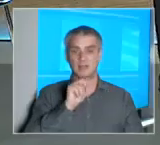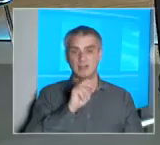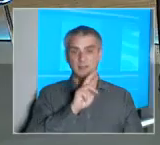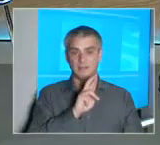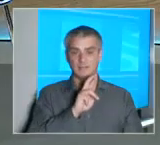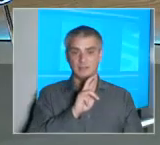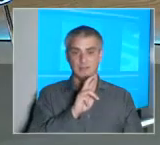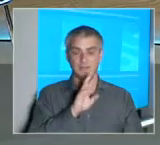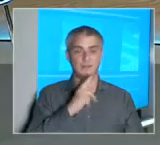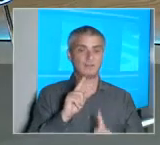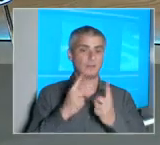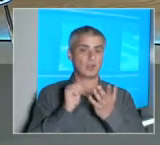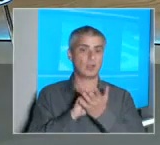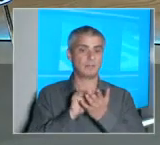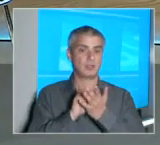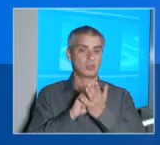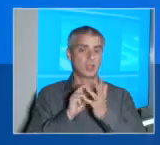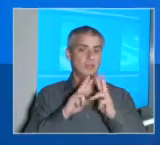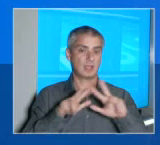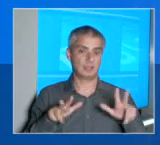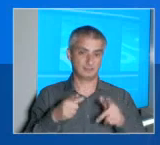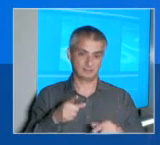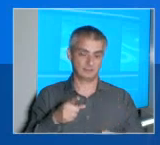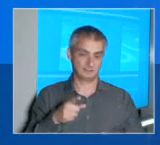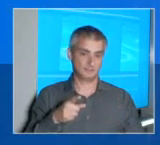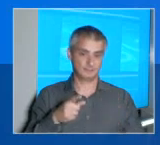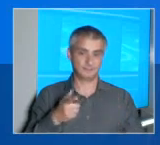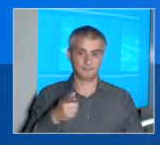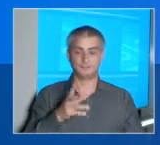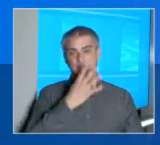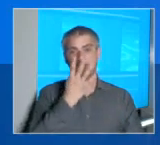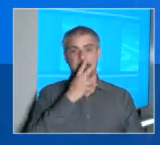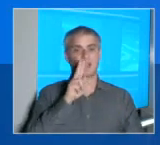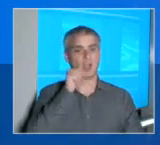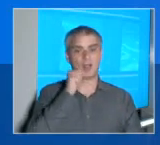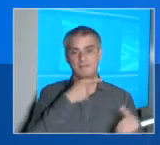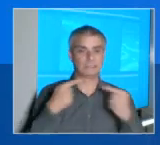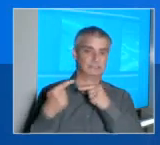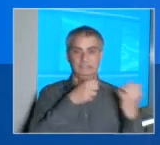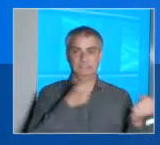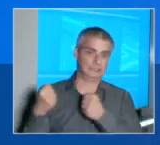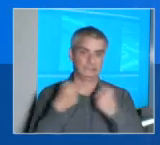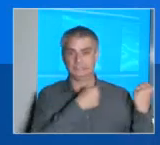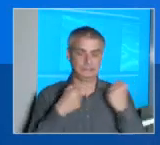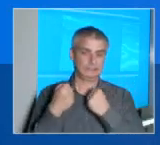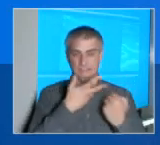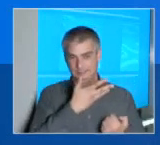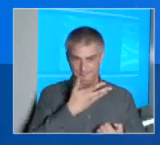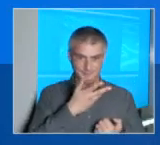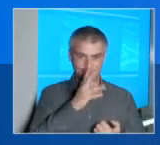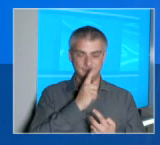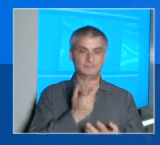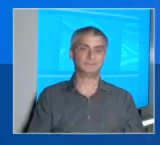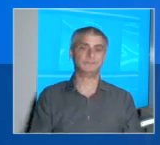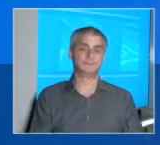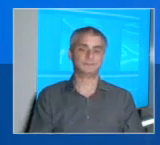ריבלין. ומה קורה בהארץ? כן, גם כאן. רביעיית כחול לבן. מנסה לגשש את דרכה